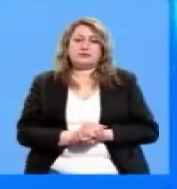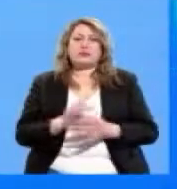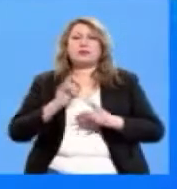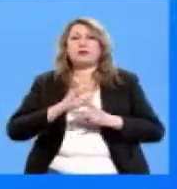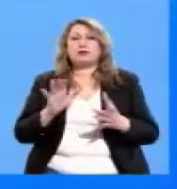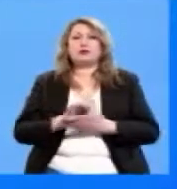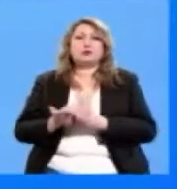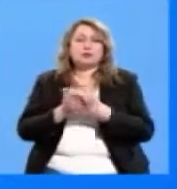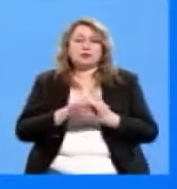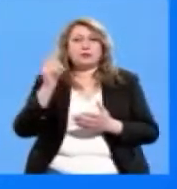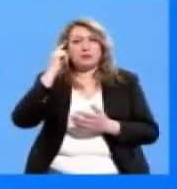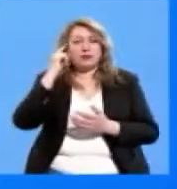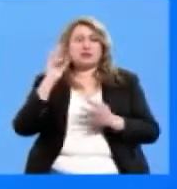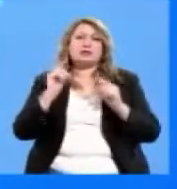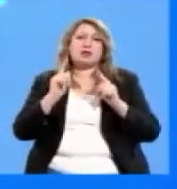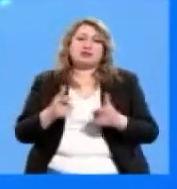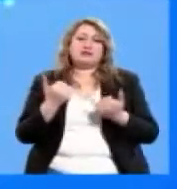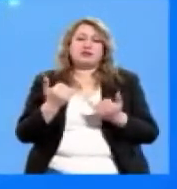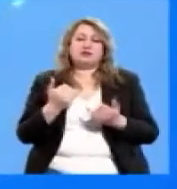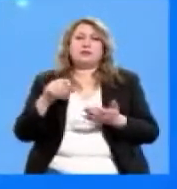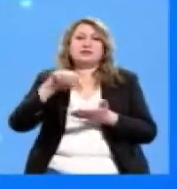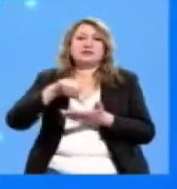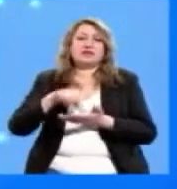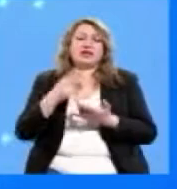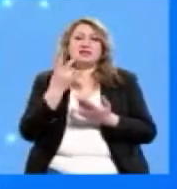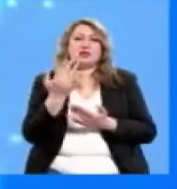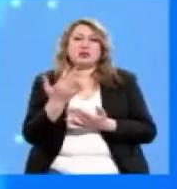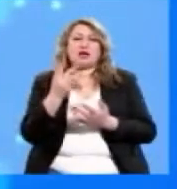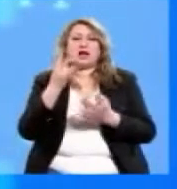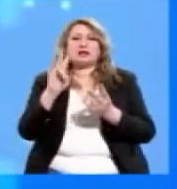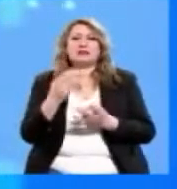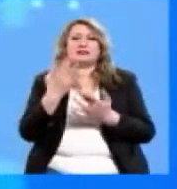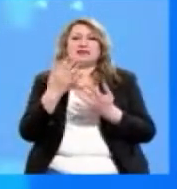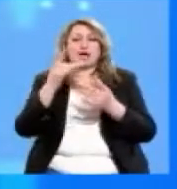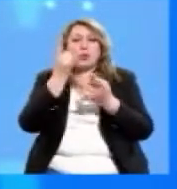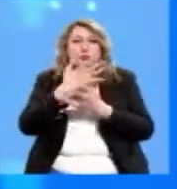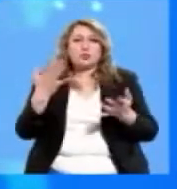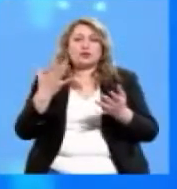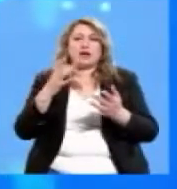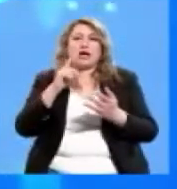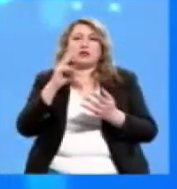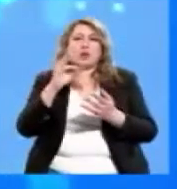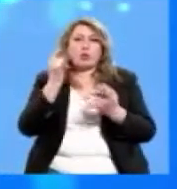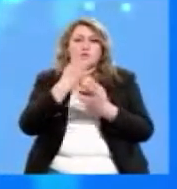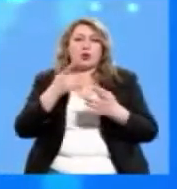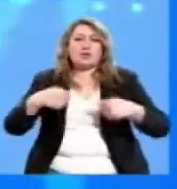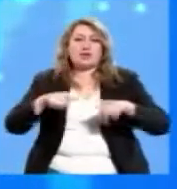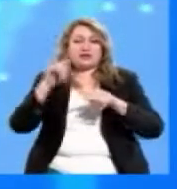Праздник дружбы, понимания и согласия. Сегодня представитель нескольких этнокультурных объединений Ассамблеи народа